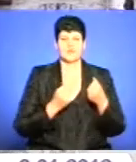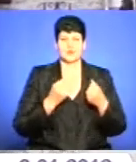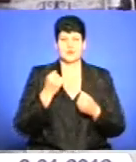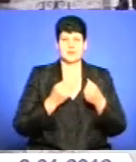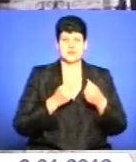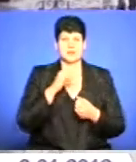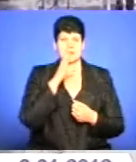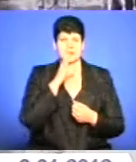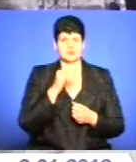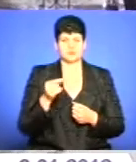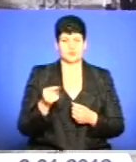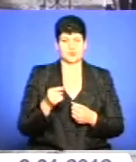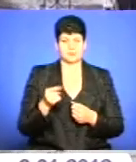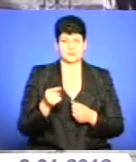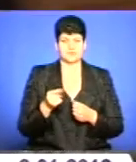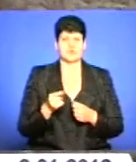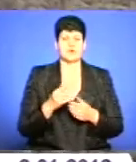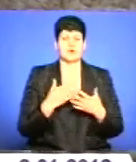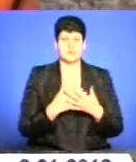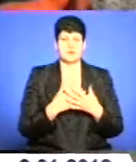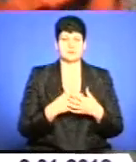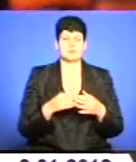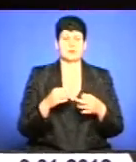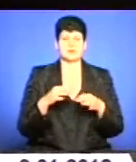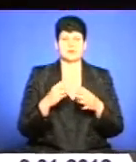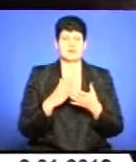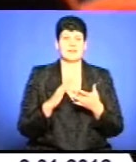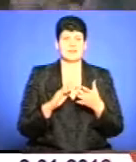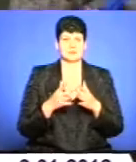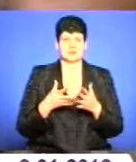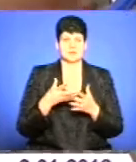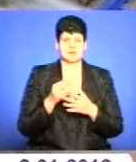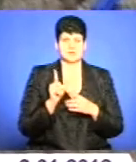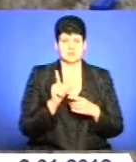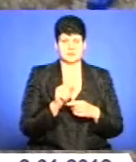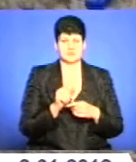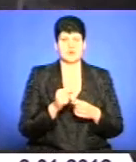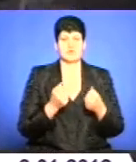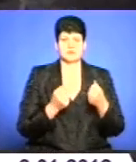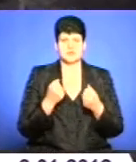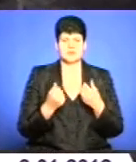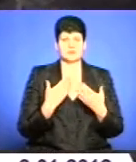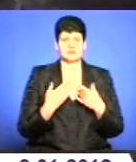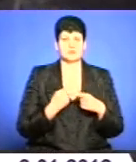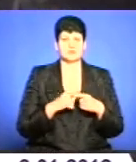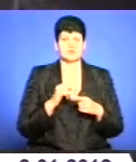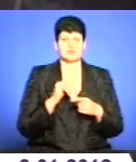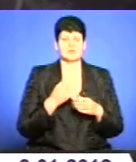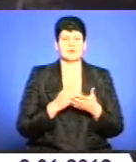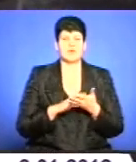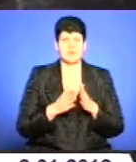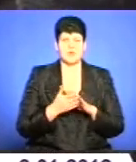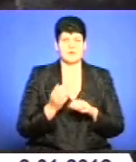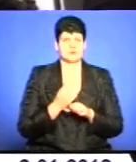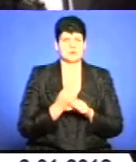громадському транспорті запрацювала електронна оплата за проїзд. Водії до нововведення ставляться негативно. Кажуть, в таких умовах працювати